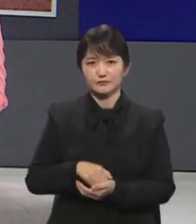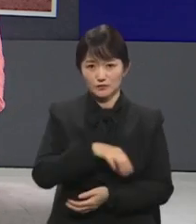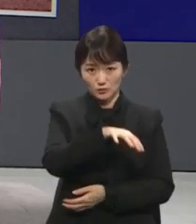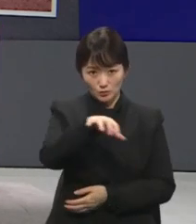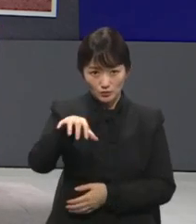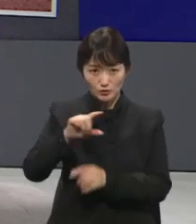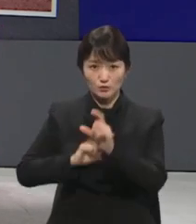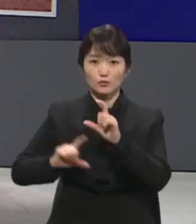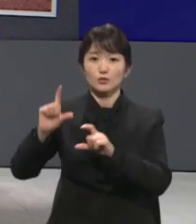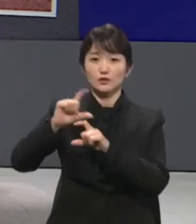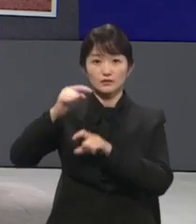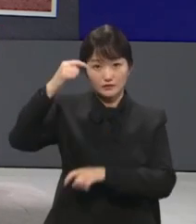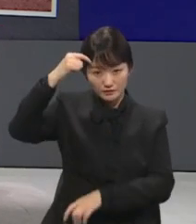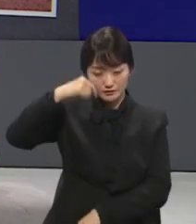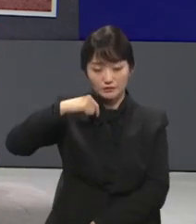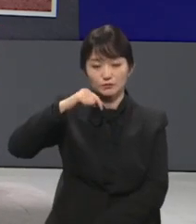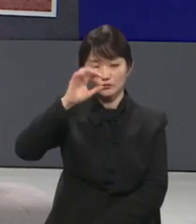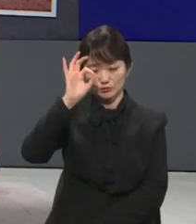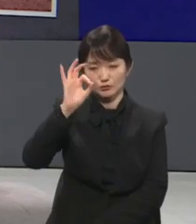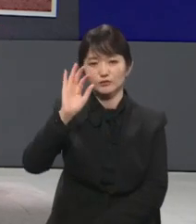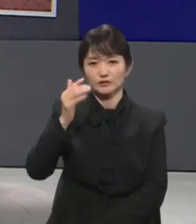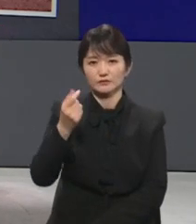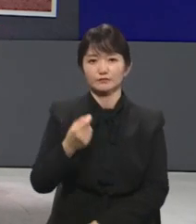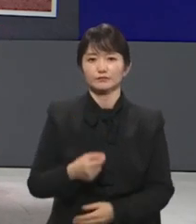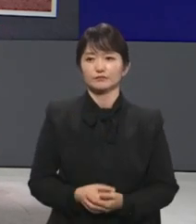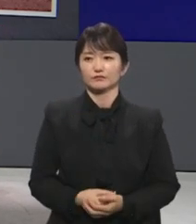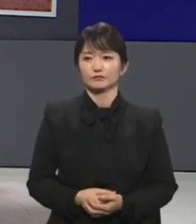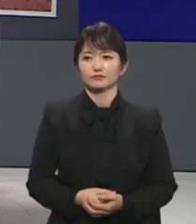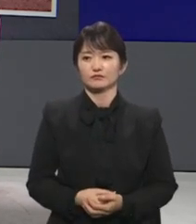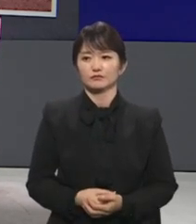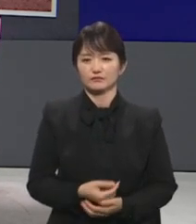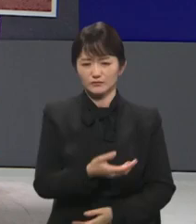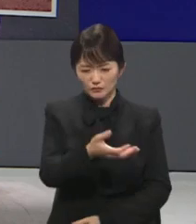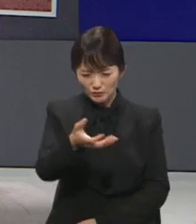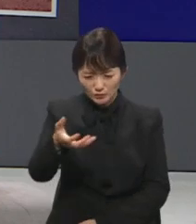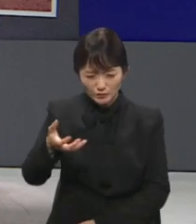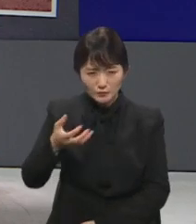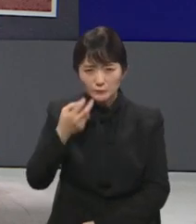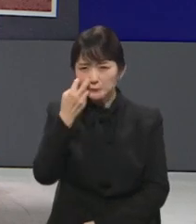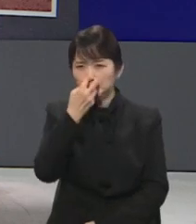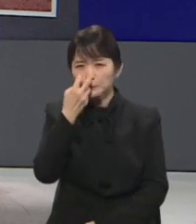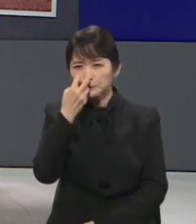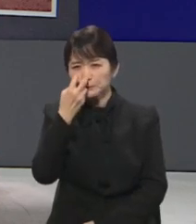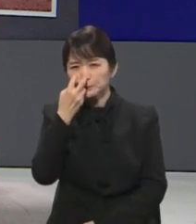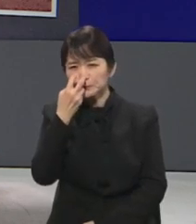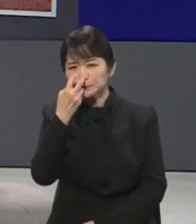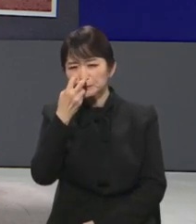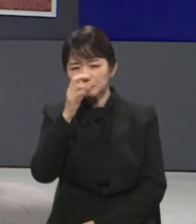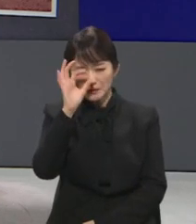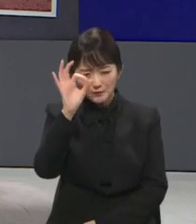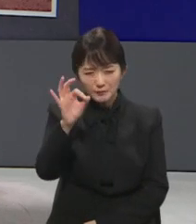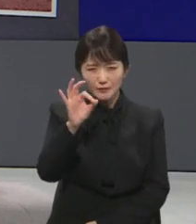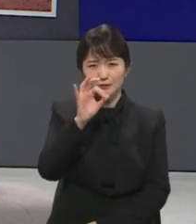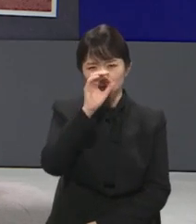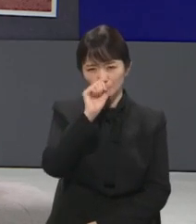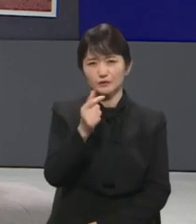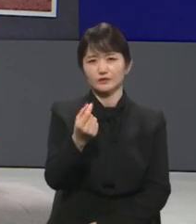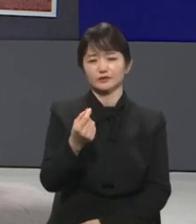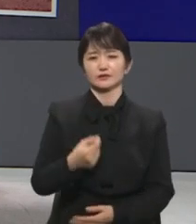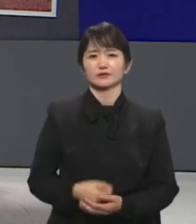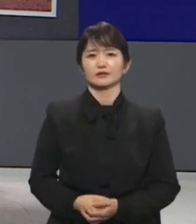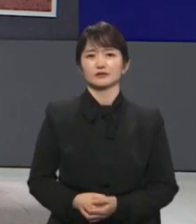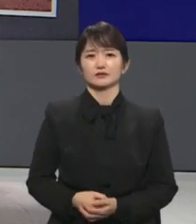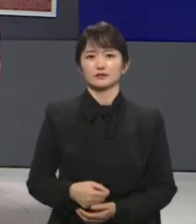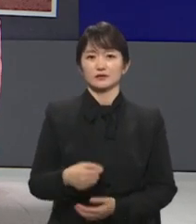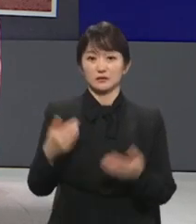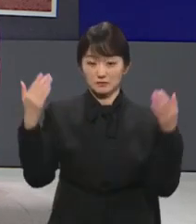지대를 보완하는 느낌으로 봐 주시면 될 것 같습니다 좀 돌아다니기만 해도 보면서 좀 든든할 것 같아요으면 그러니까 원래